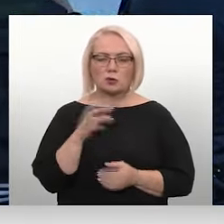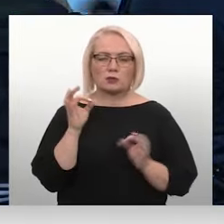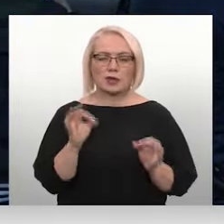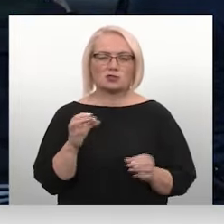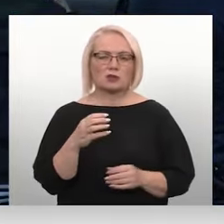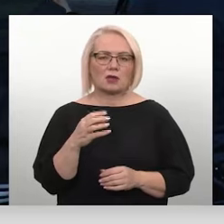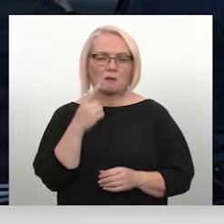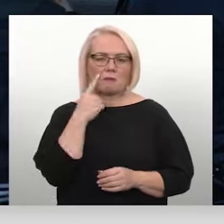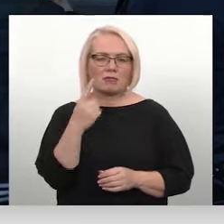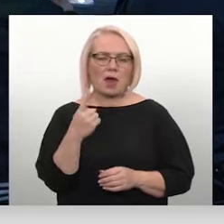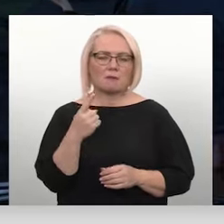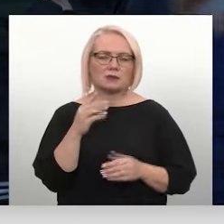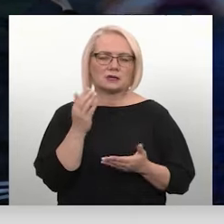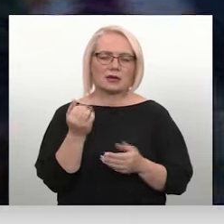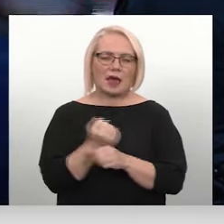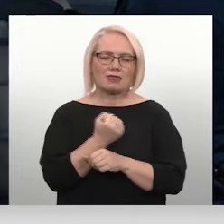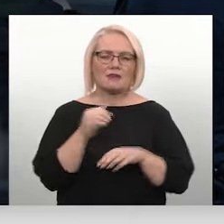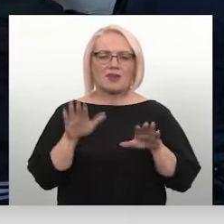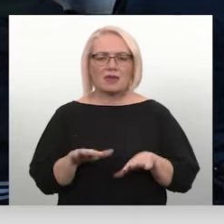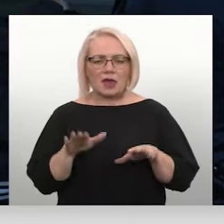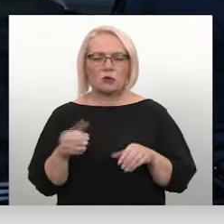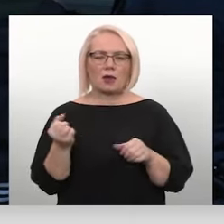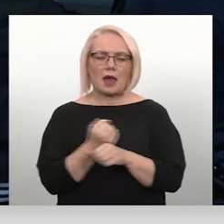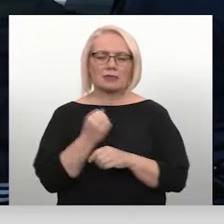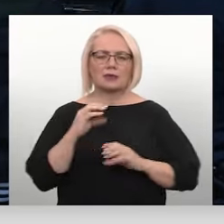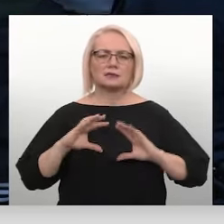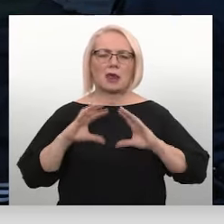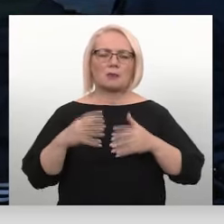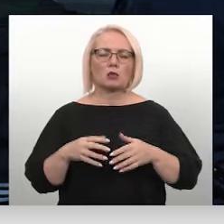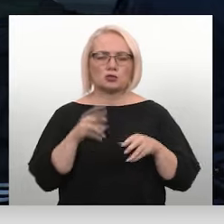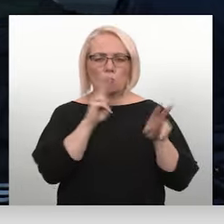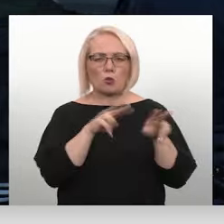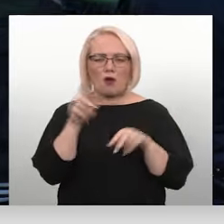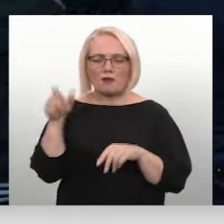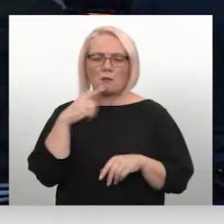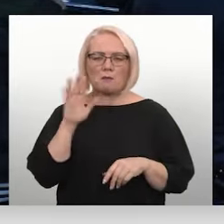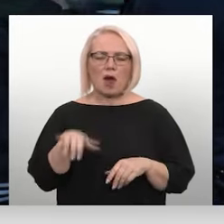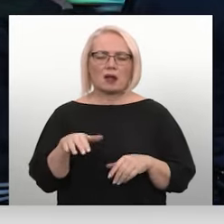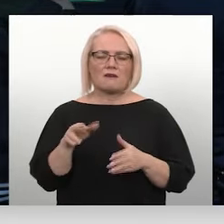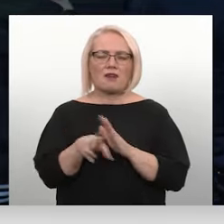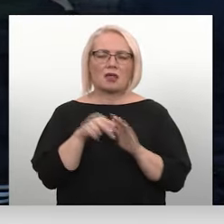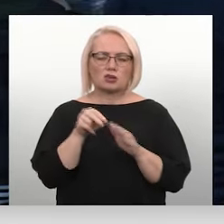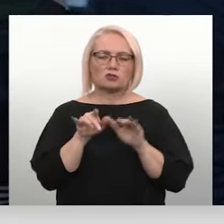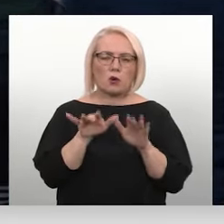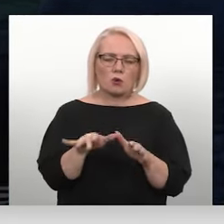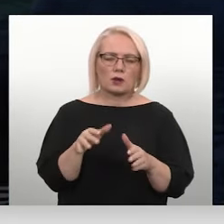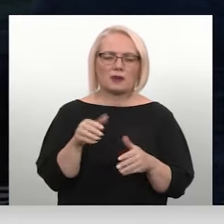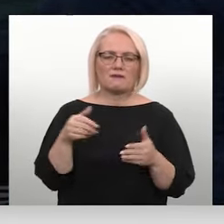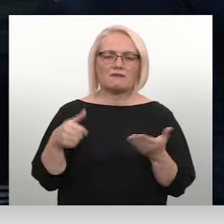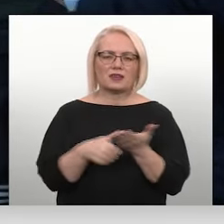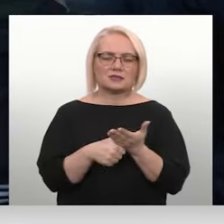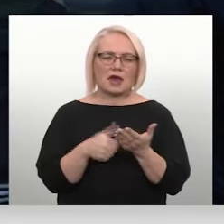arī gan vietējo, gan starptautisko novērotāju sniegtajos atzinumos par vēlēšanu norisi, kur fiksēti dažādi pārkāpumi.